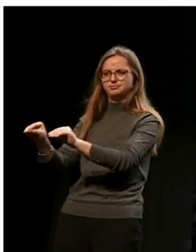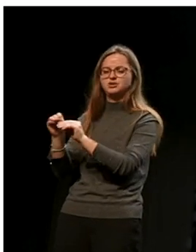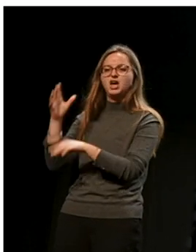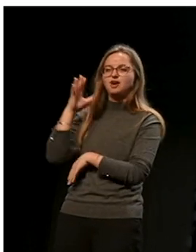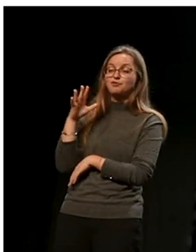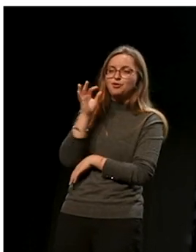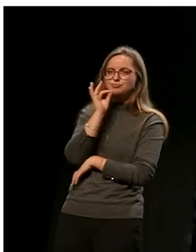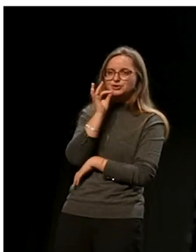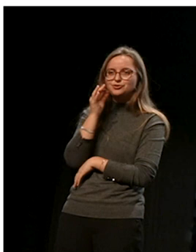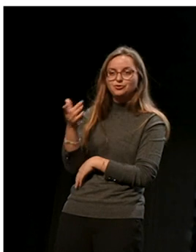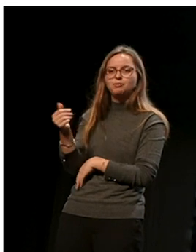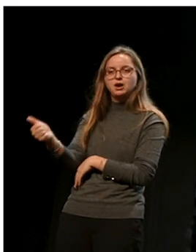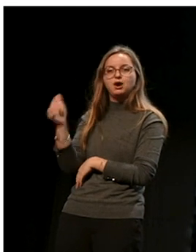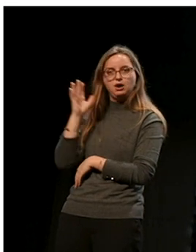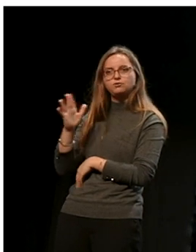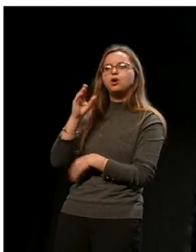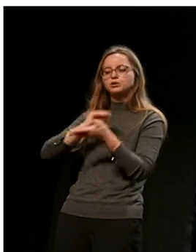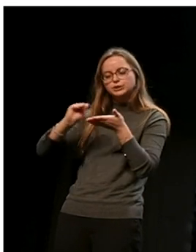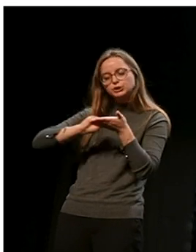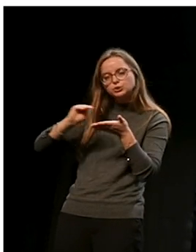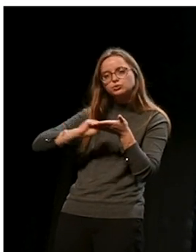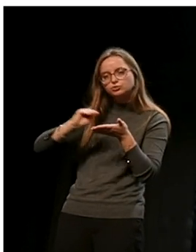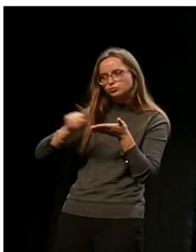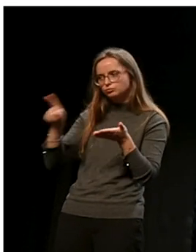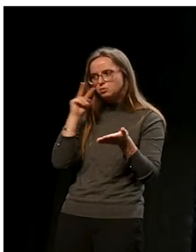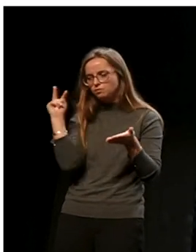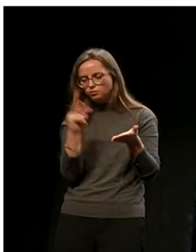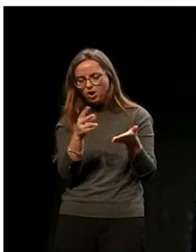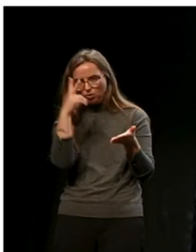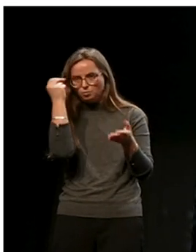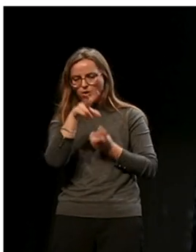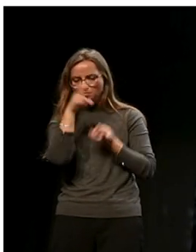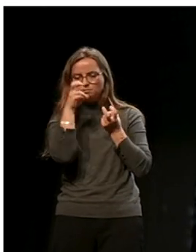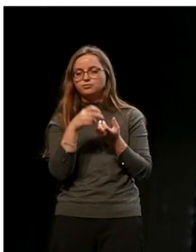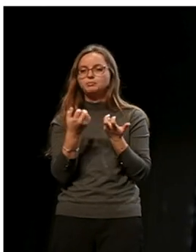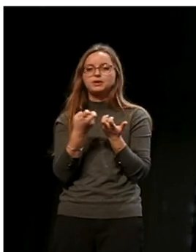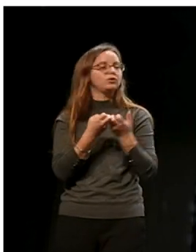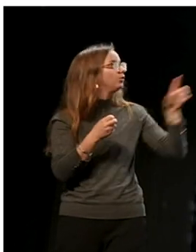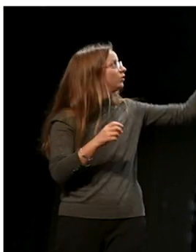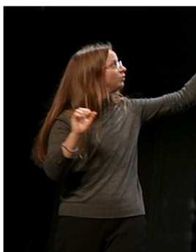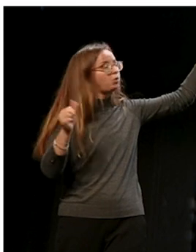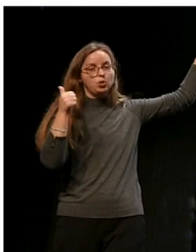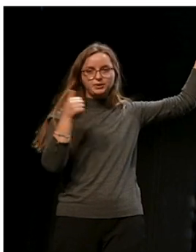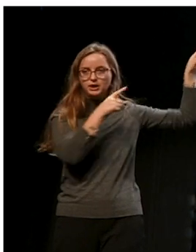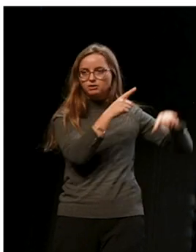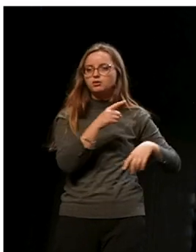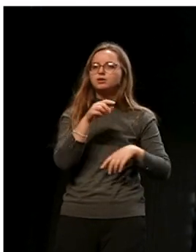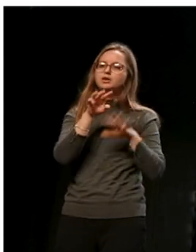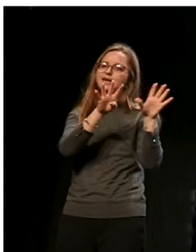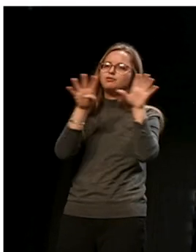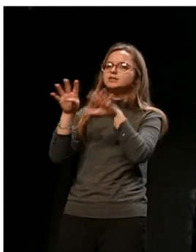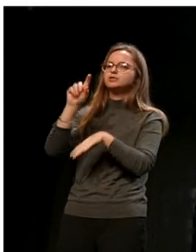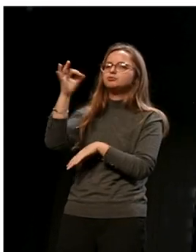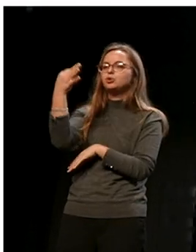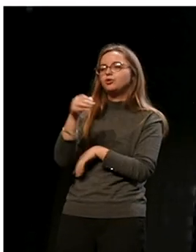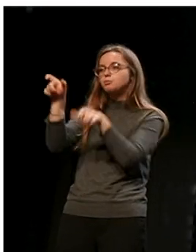pour arriver à reconnaître l'écriture manuscrite. Donc, par exemple, le premier, là, Inquiry, en fait, 99% des gens tapaient